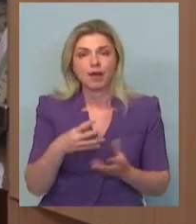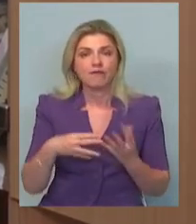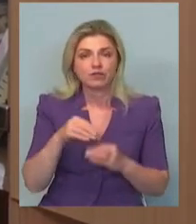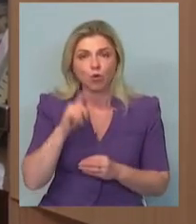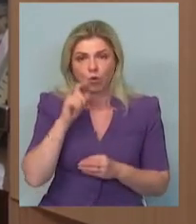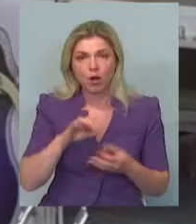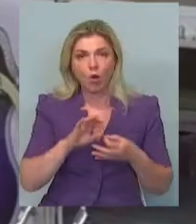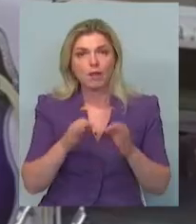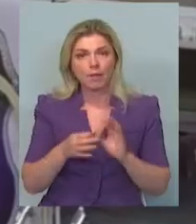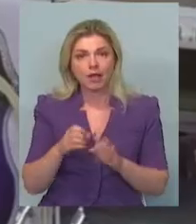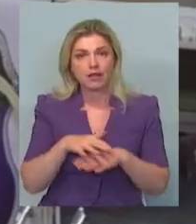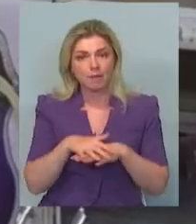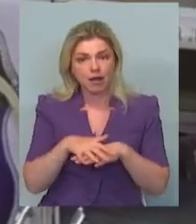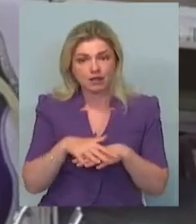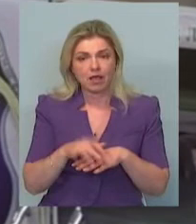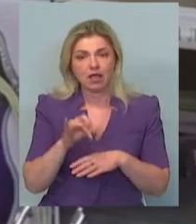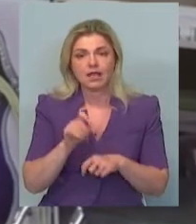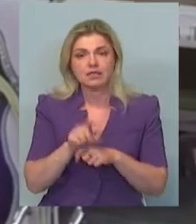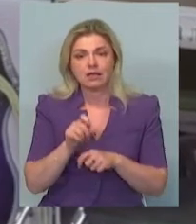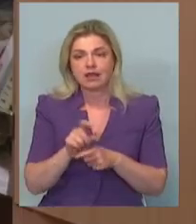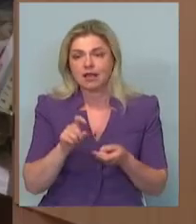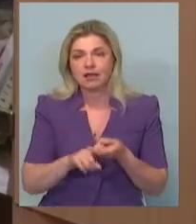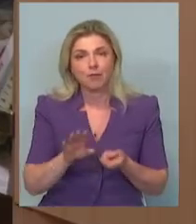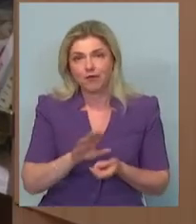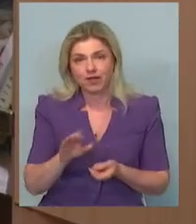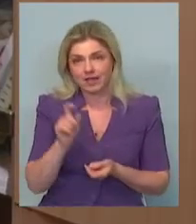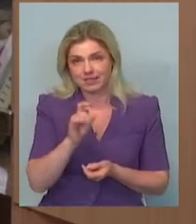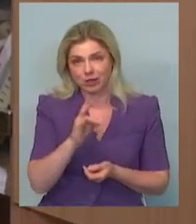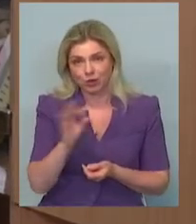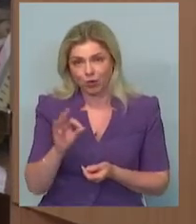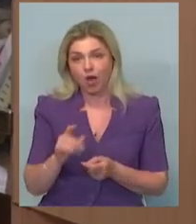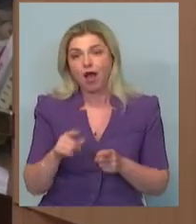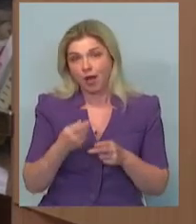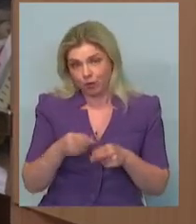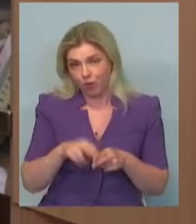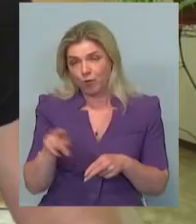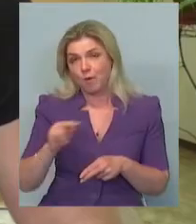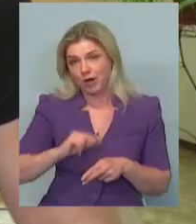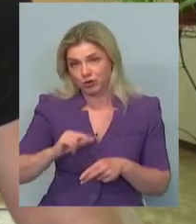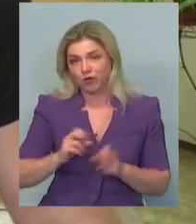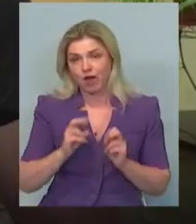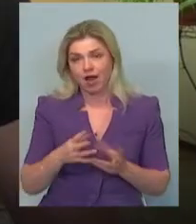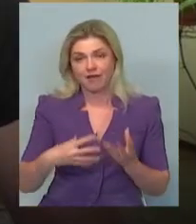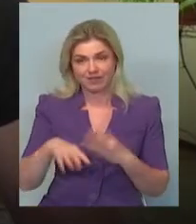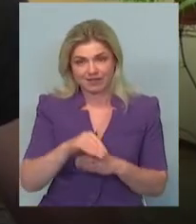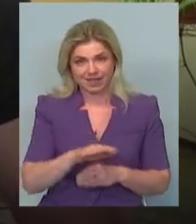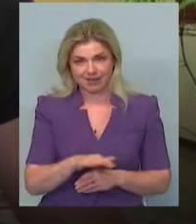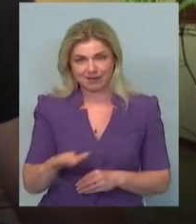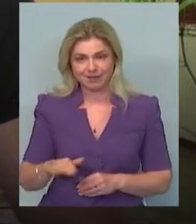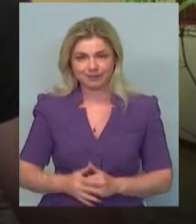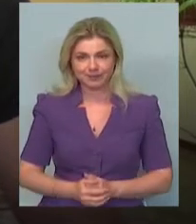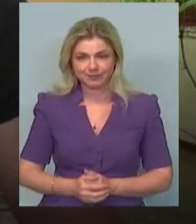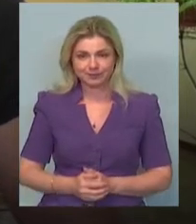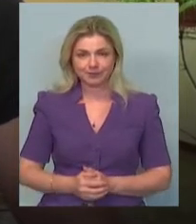з математики. Ті завдання зовсім не пов'язані з ЗНО, тому він працював, як і всі звичайні діти. Саша – ученик